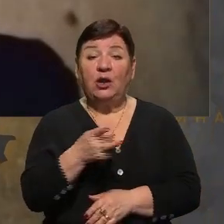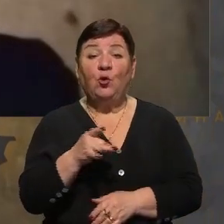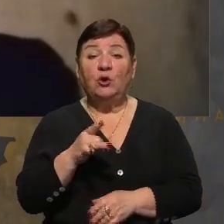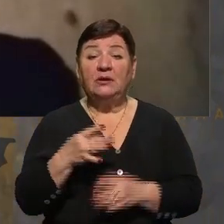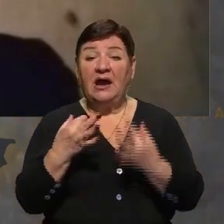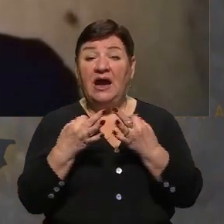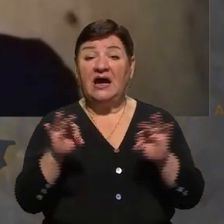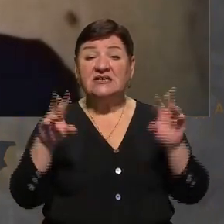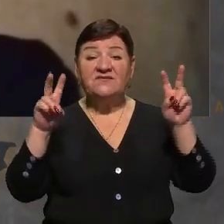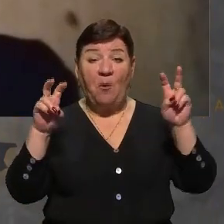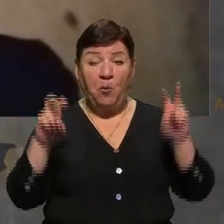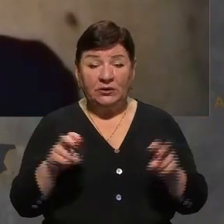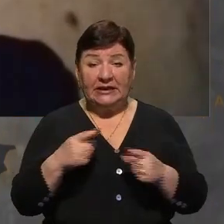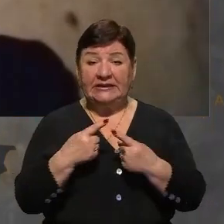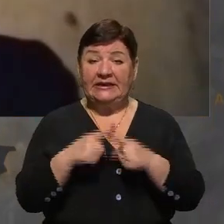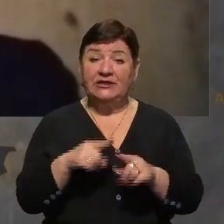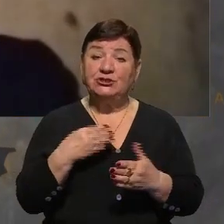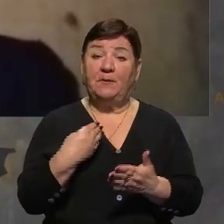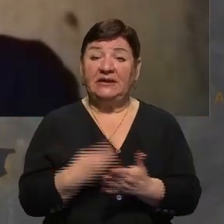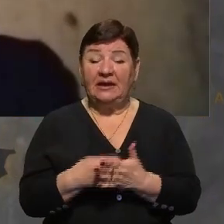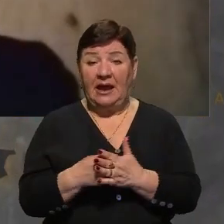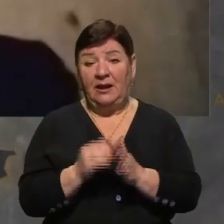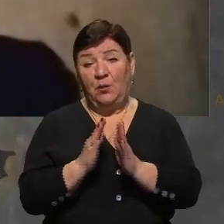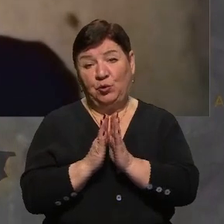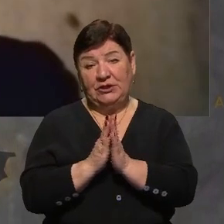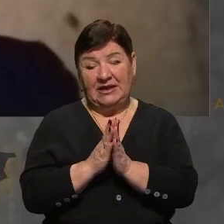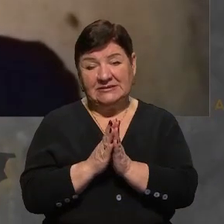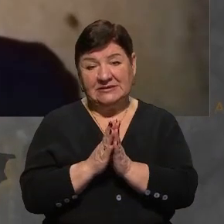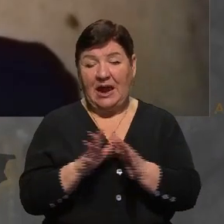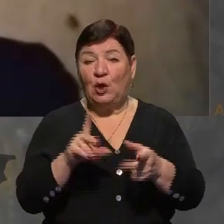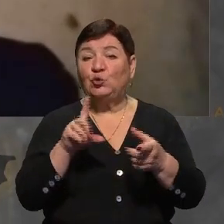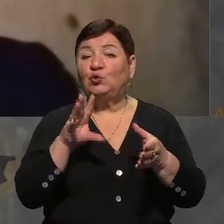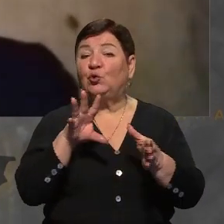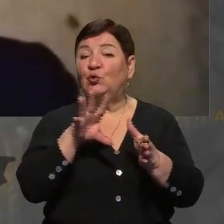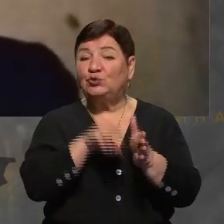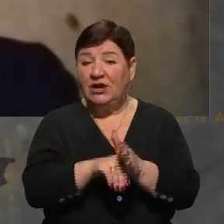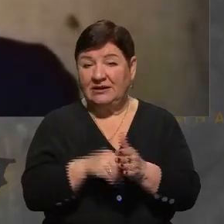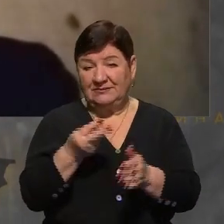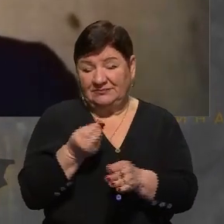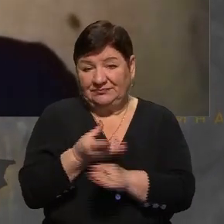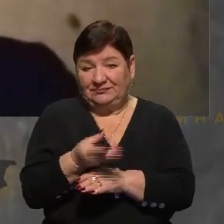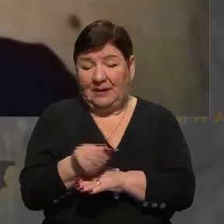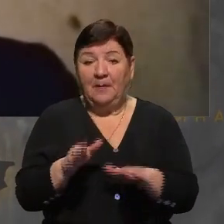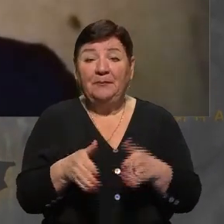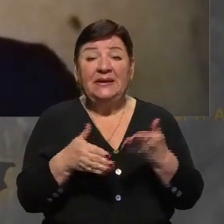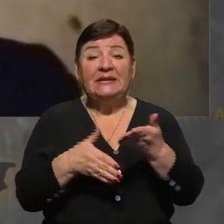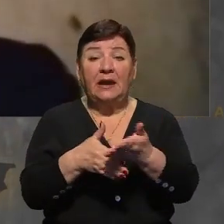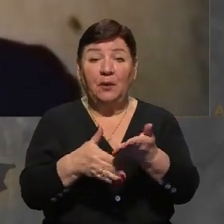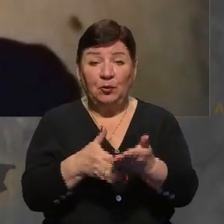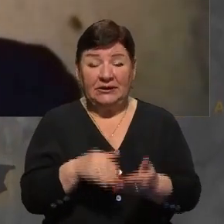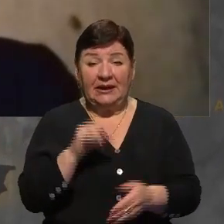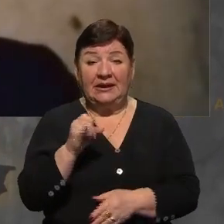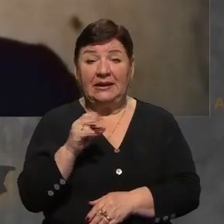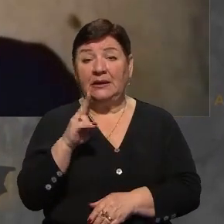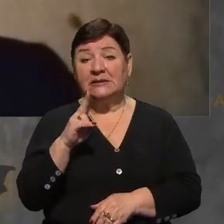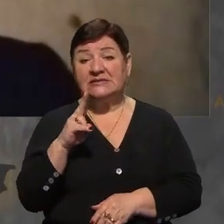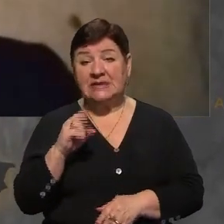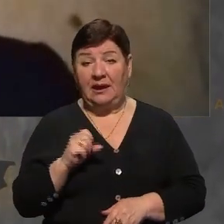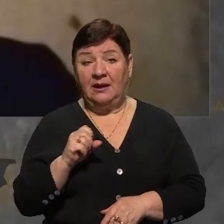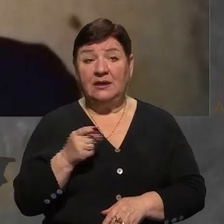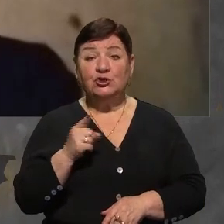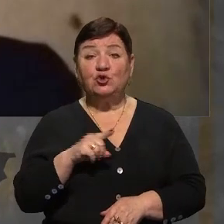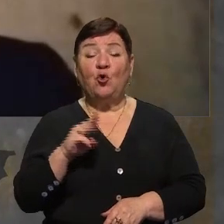потреби технічні, матеріальні. Будь ласка, долучайтеся, донатьте, підтримуйте. Це з того,